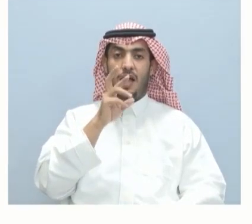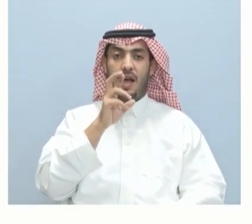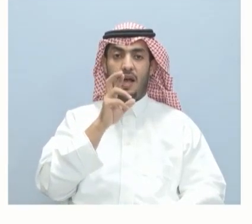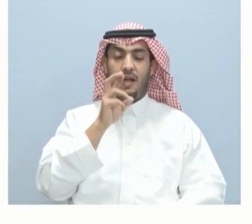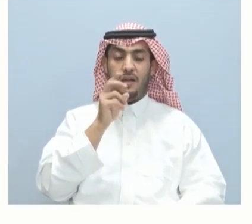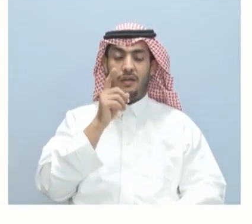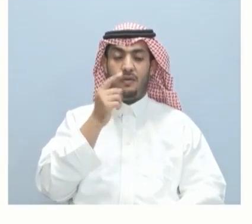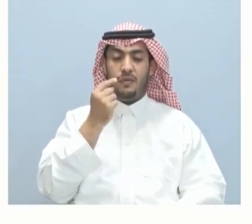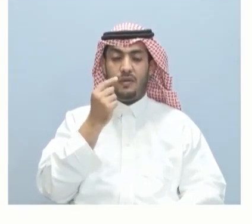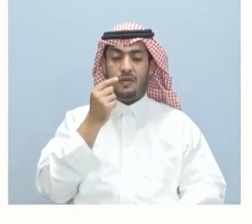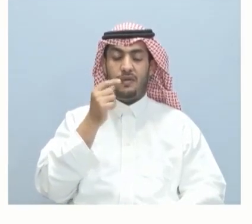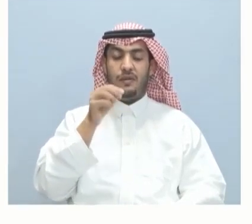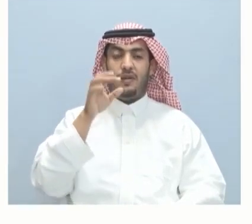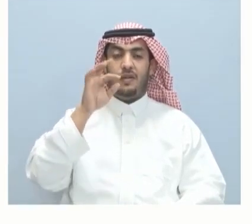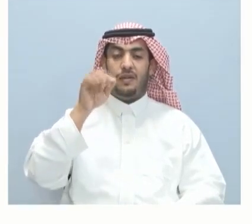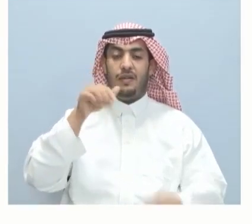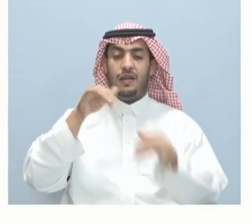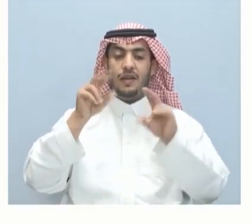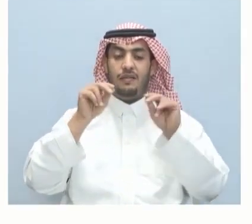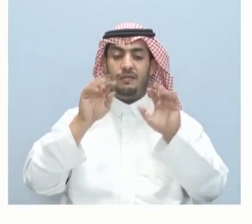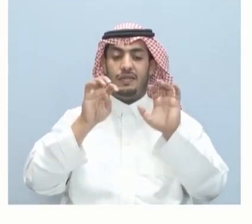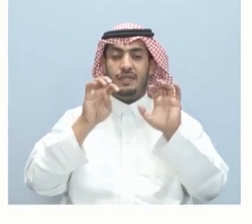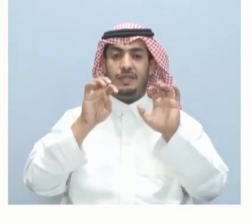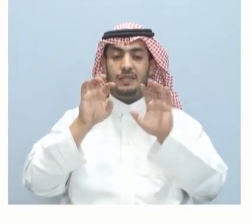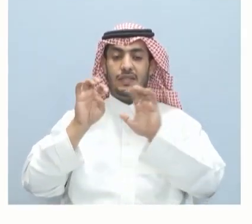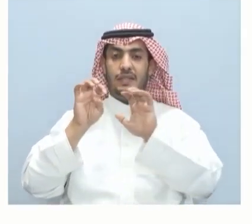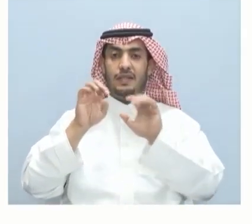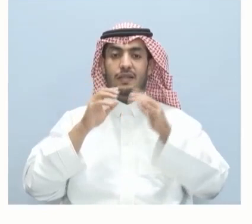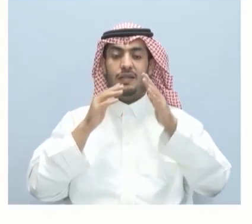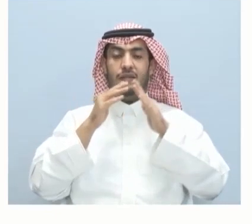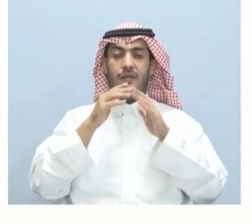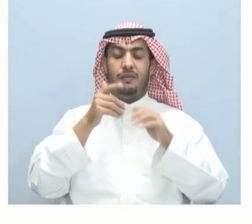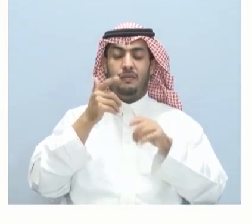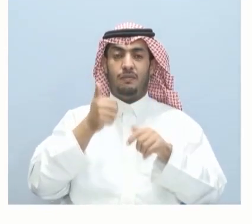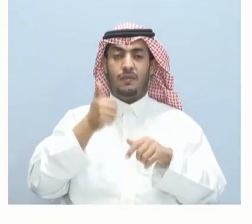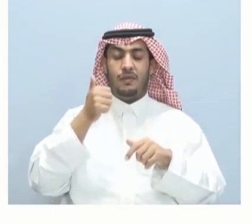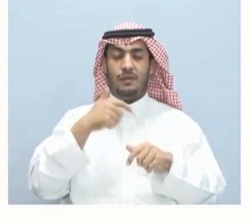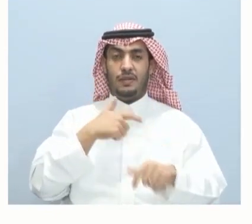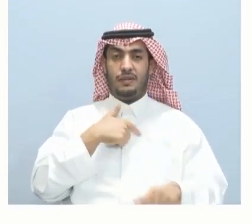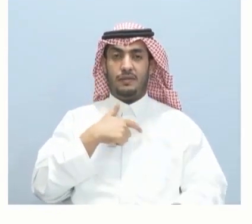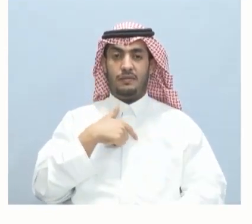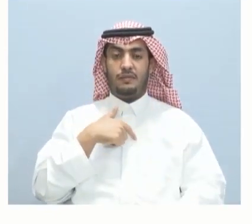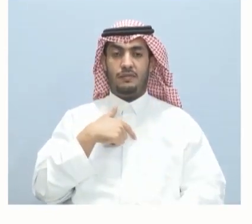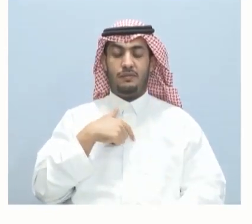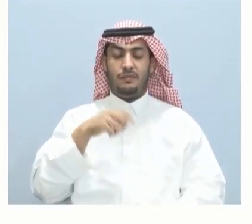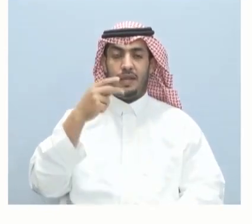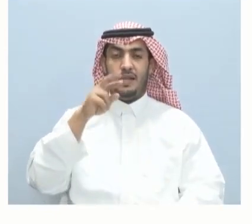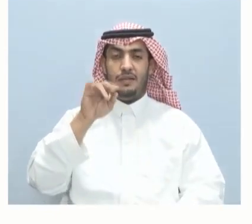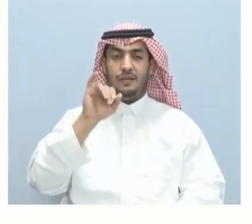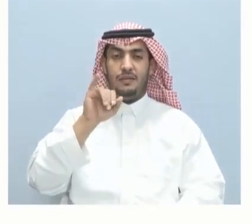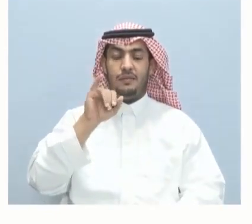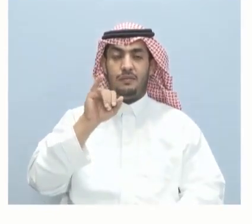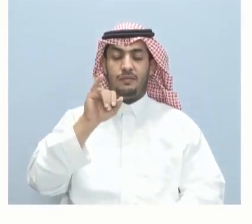تراها 90 كذلك بنفس الطريقه هنا اما تراها 90 لذلك نعم هو العزم